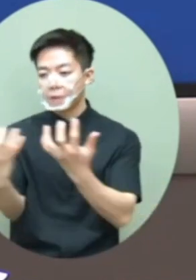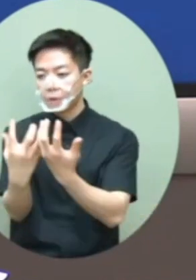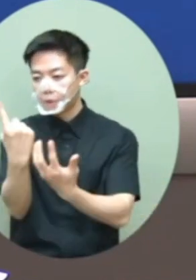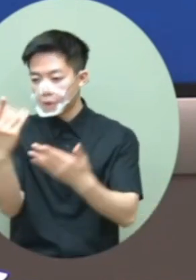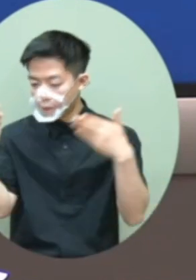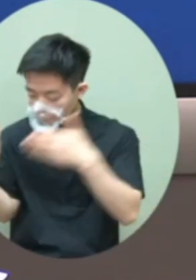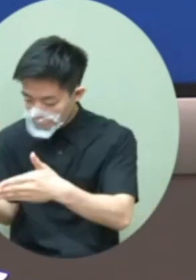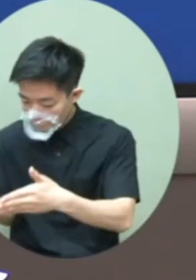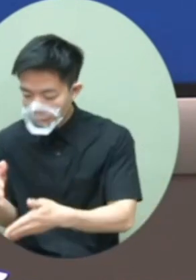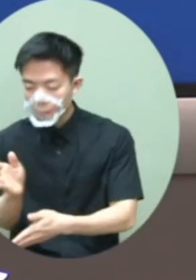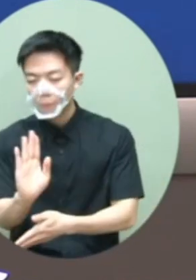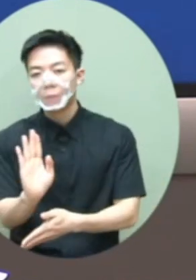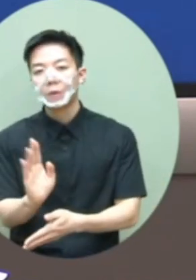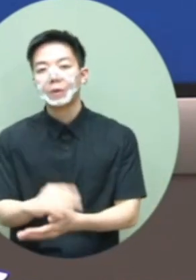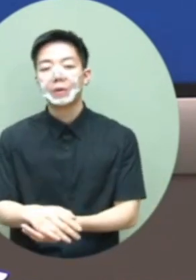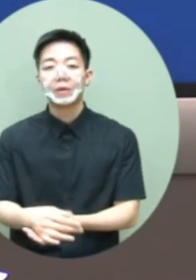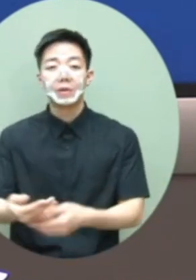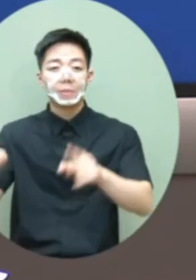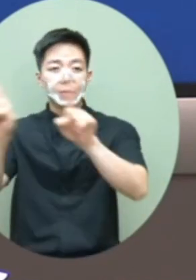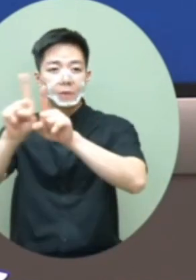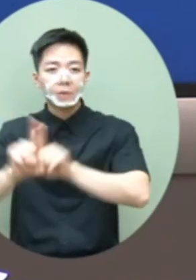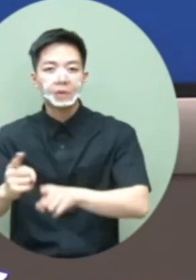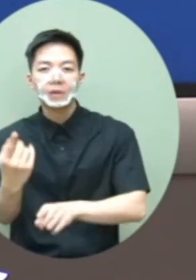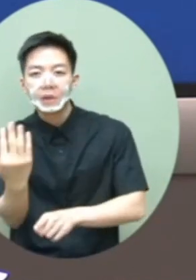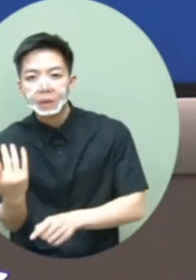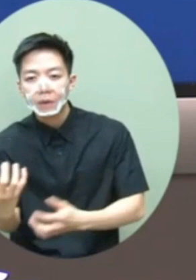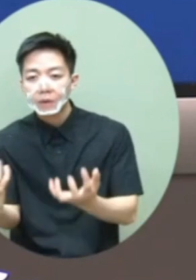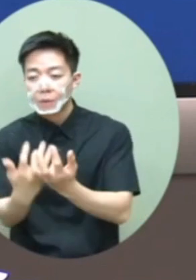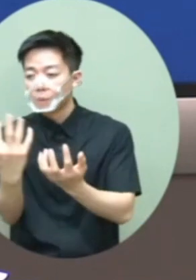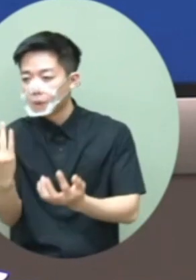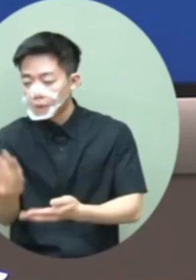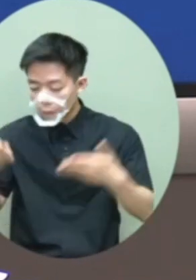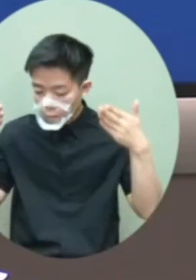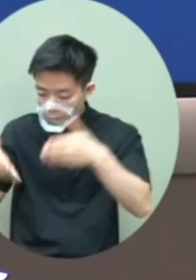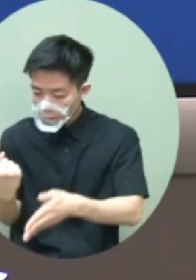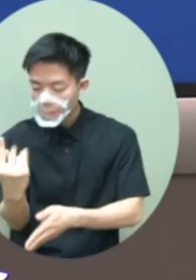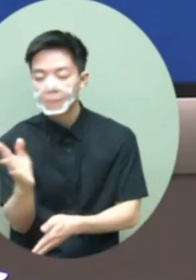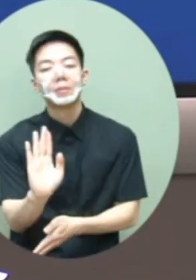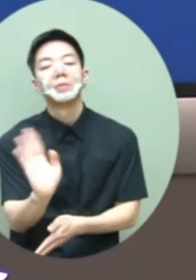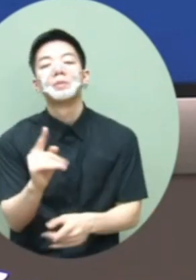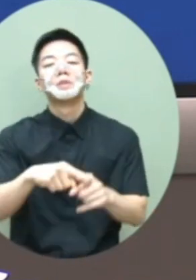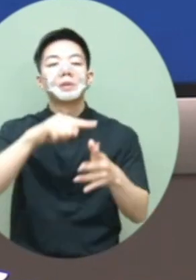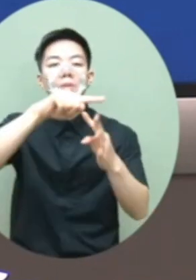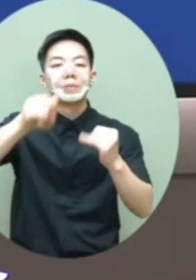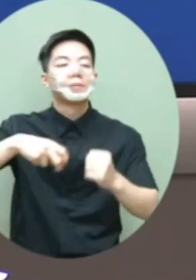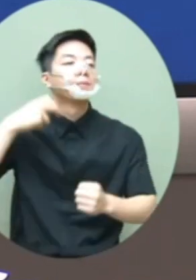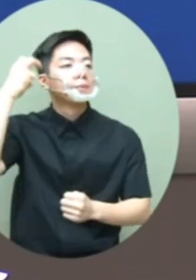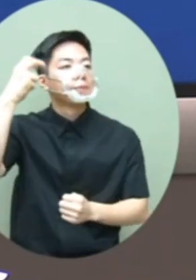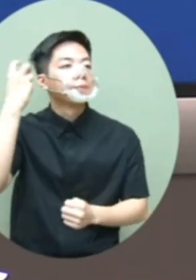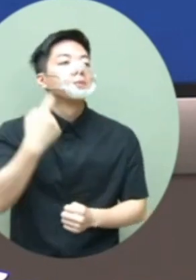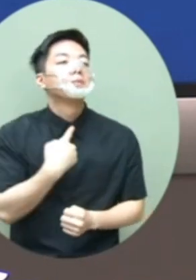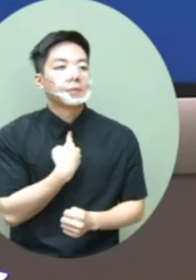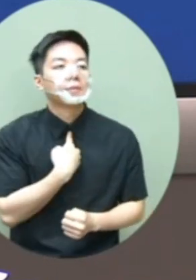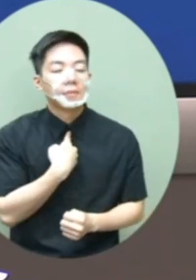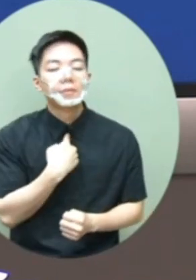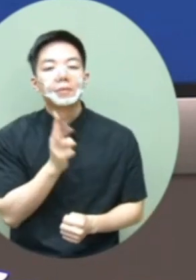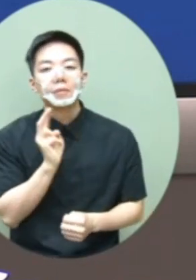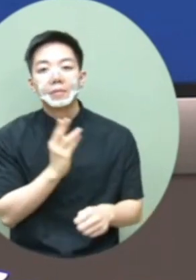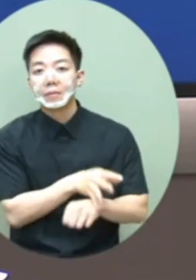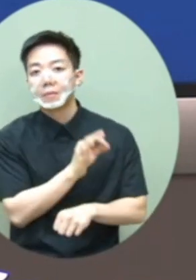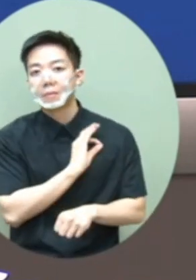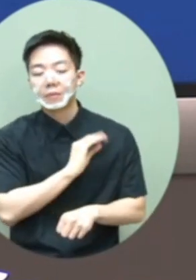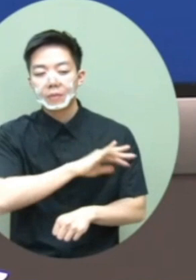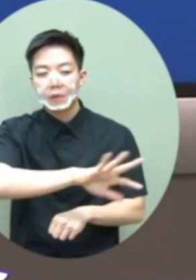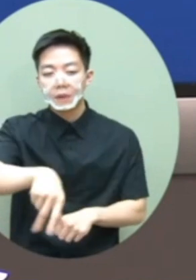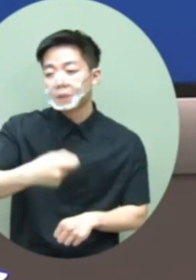說要跌到多少，那又要做回轉，因為有很多因素的，我們又要考慮社會的接